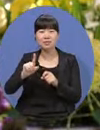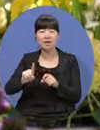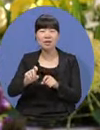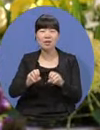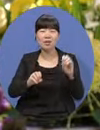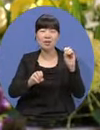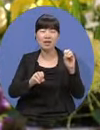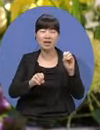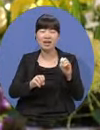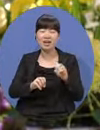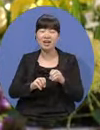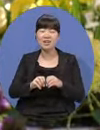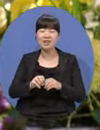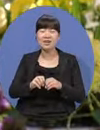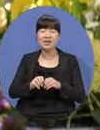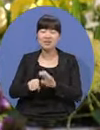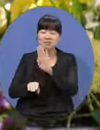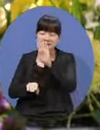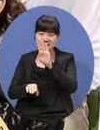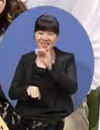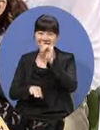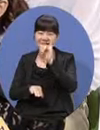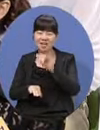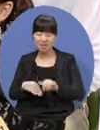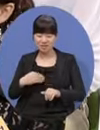형이나 어 저